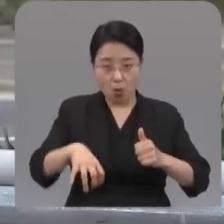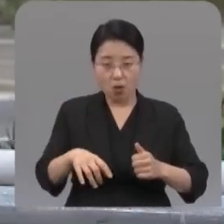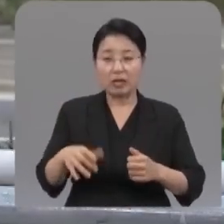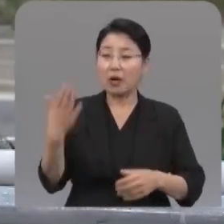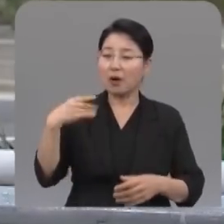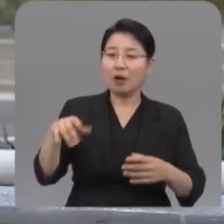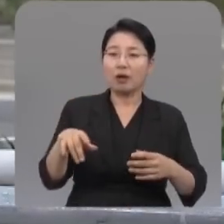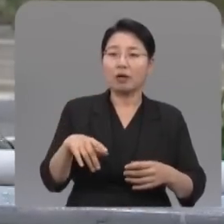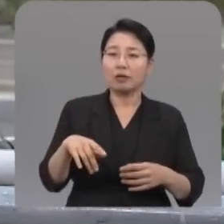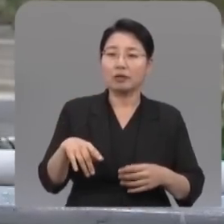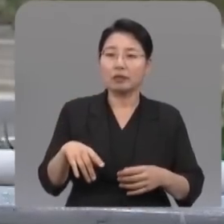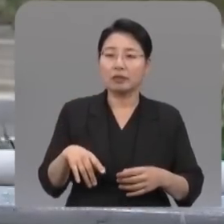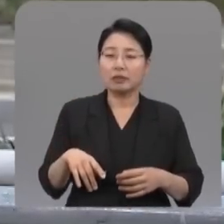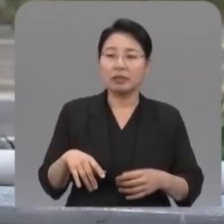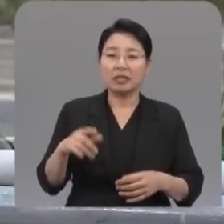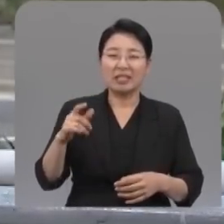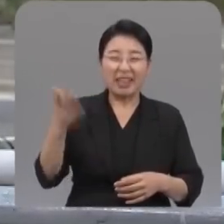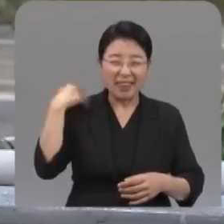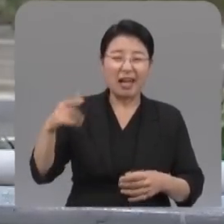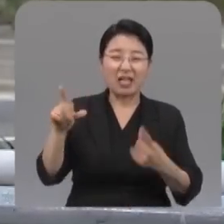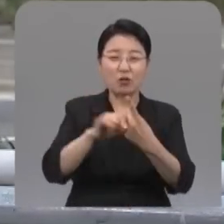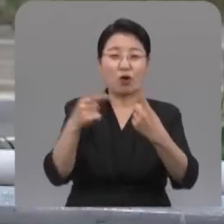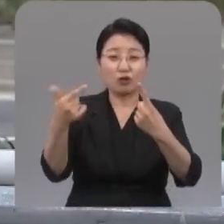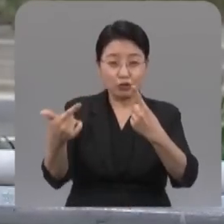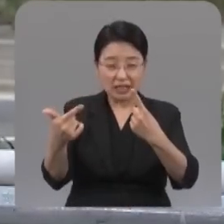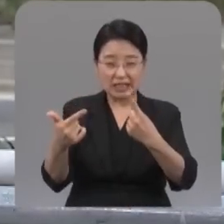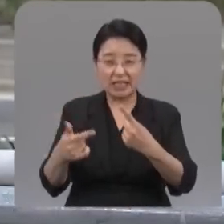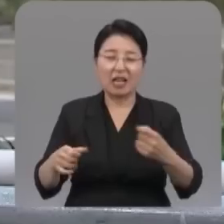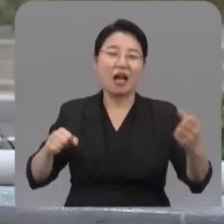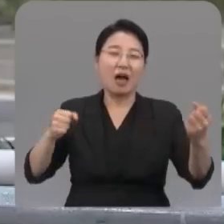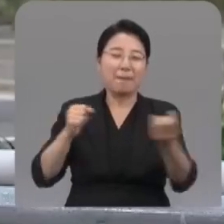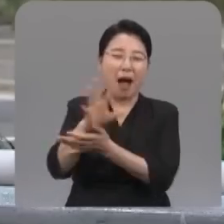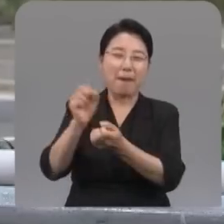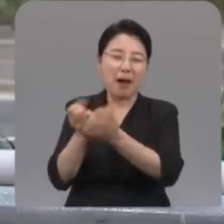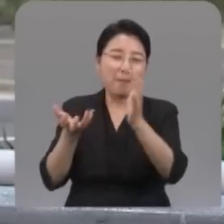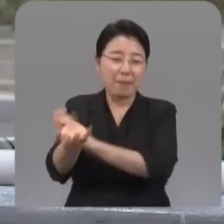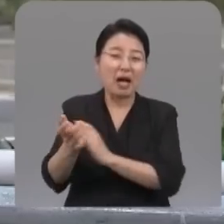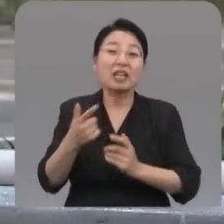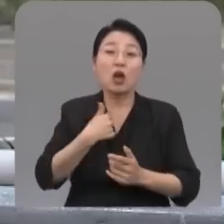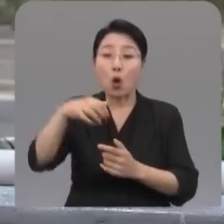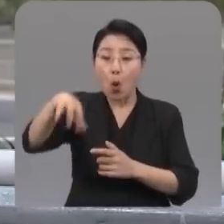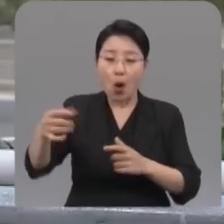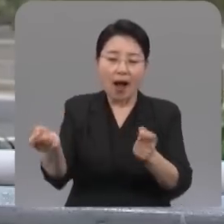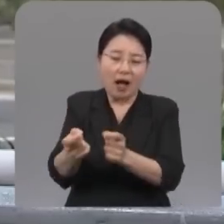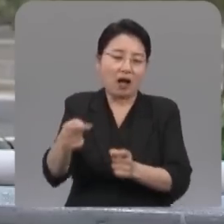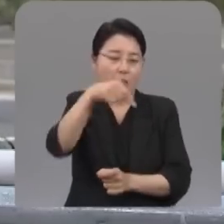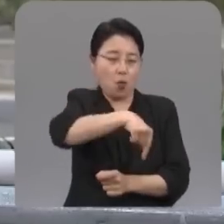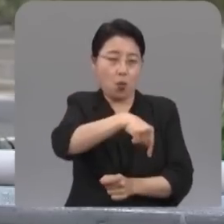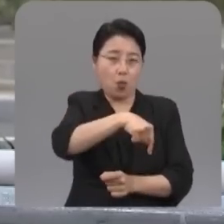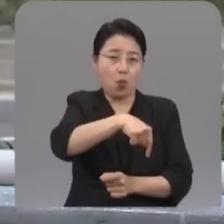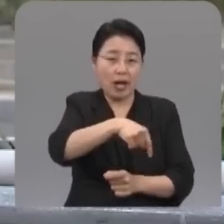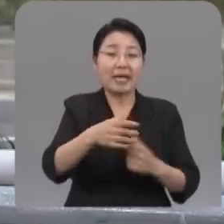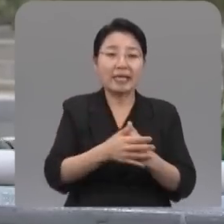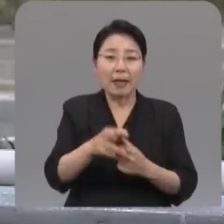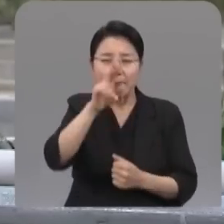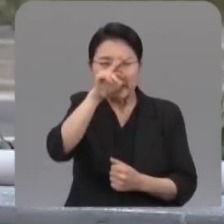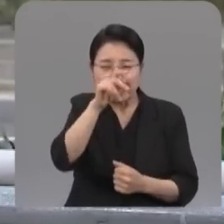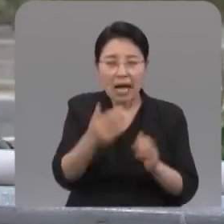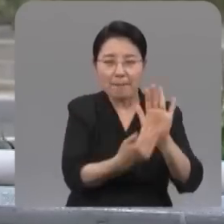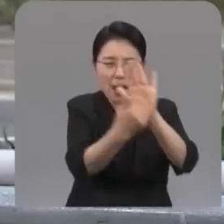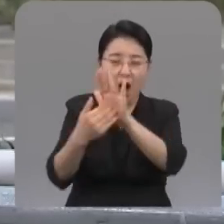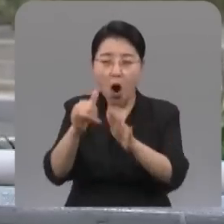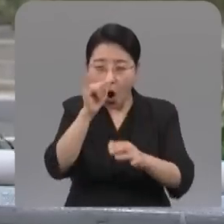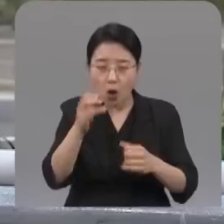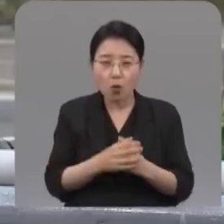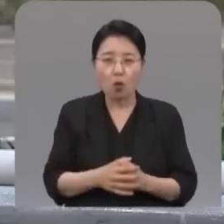6일 대사관 난동사태가 벌어졌던 미 의사당이 바로 지척에 있습니다. 때문에 이른 새벽부터 방어막이 세워졌고